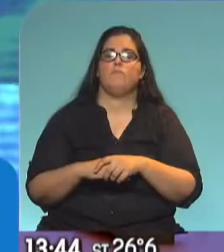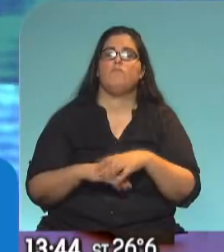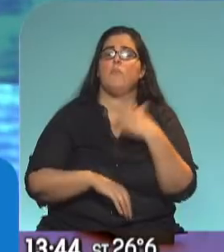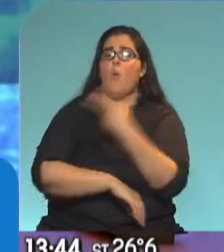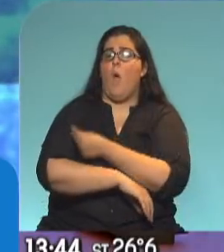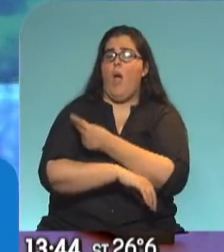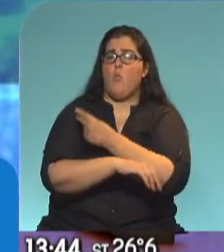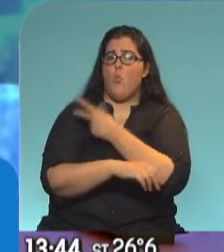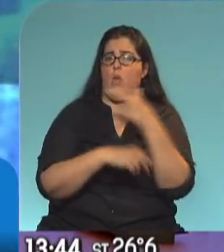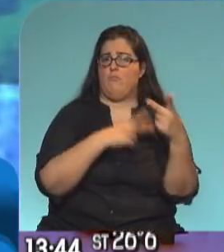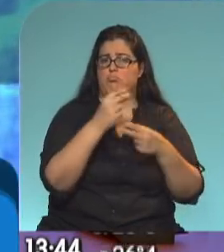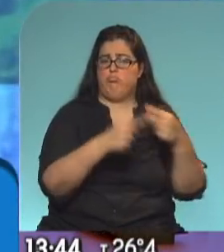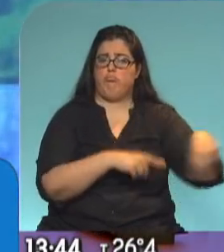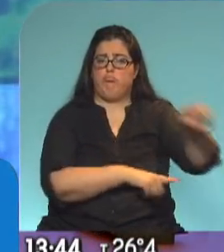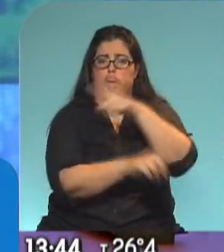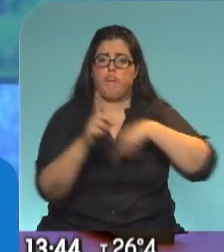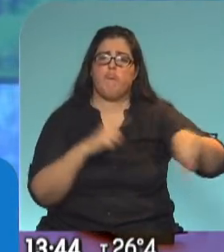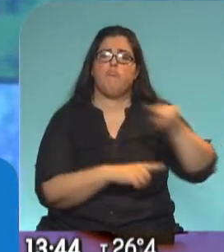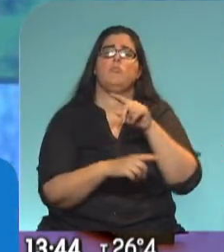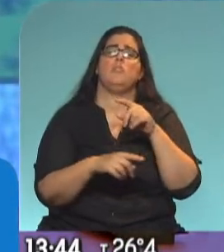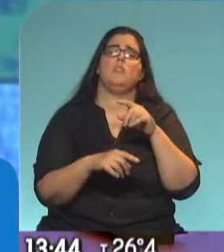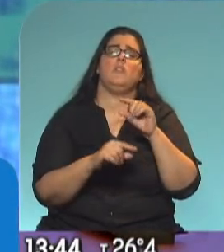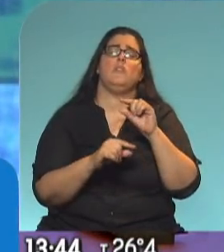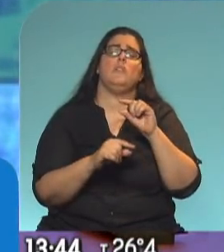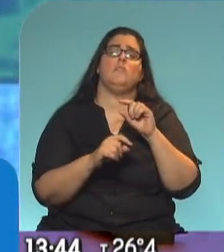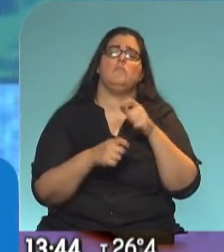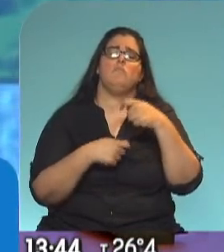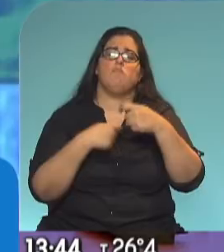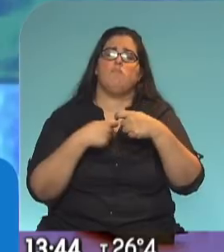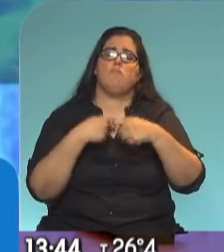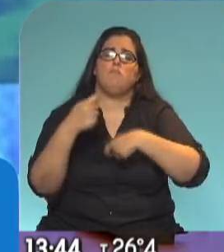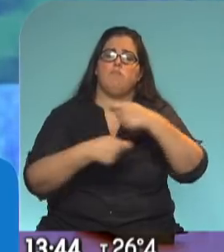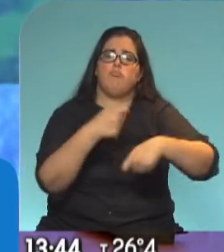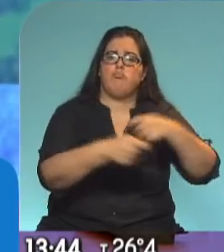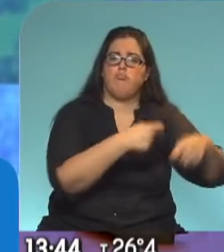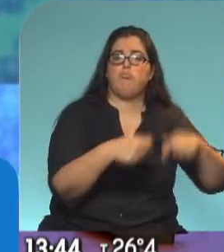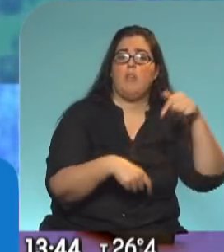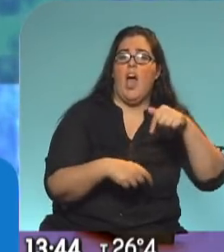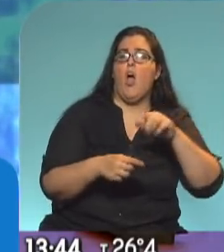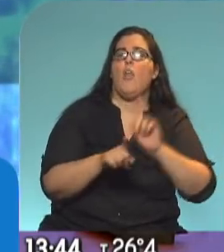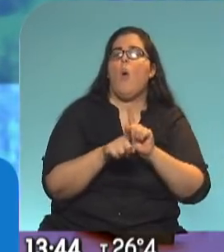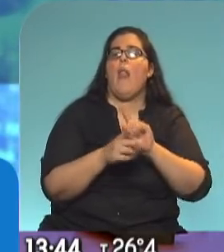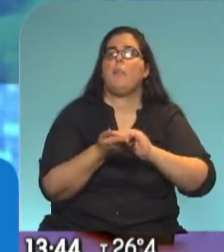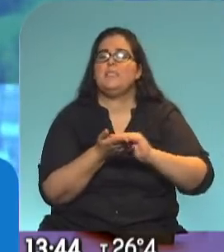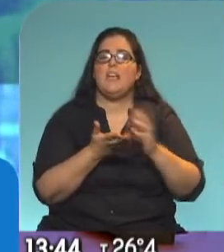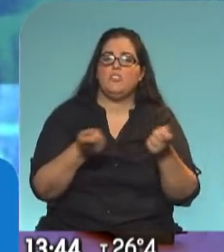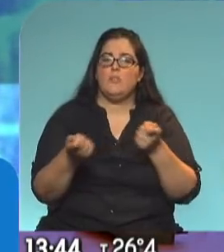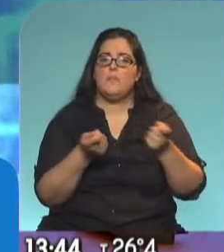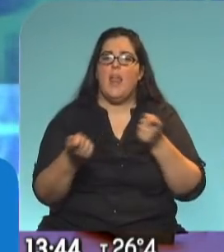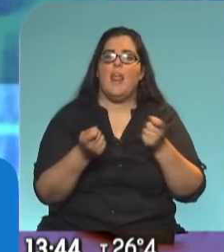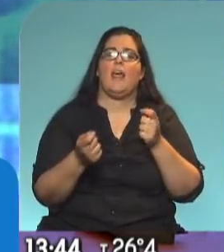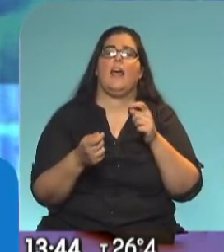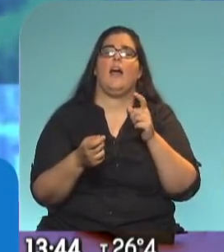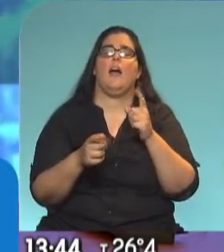поступают в гражданский оборот на сегодня, предусмотрены для граждан в определенной возрастной зоне.